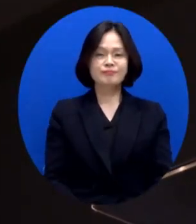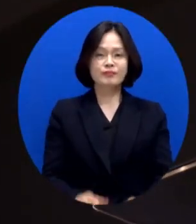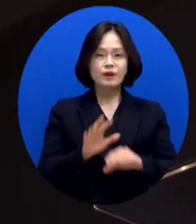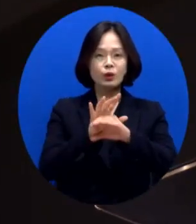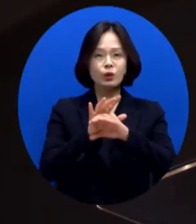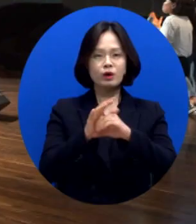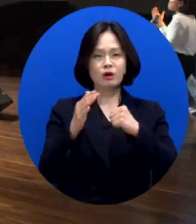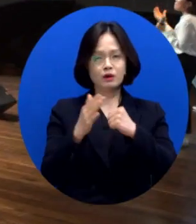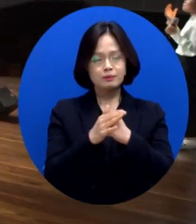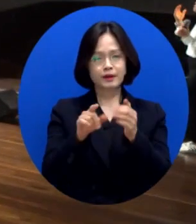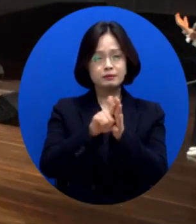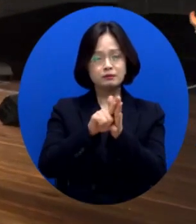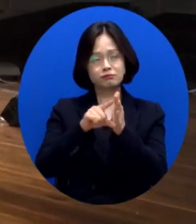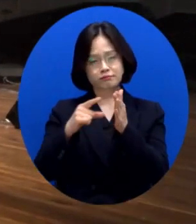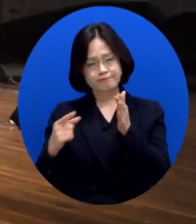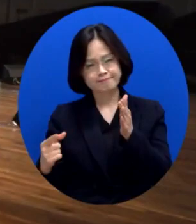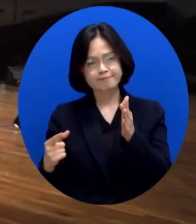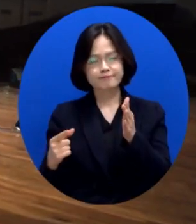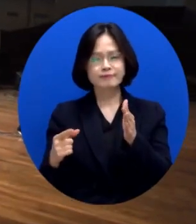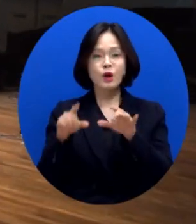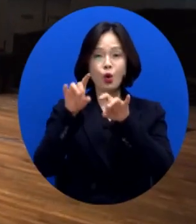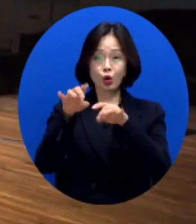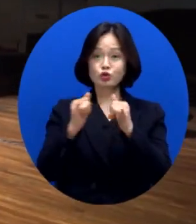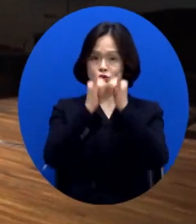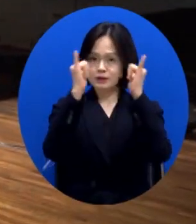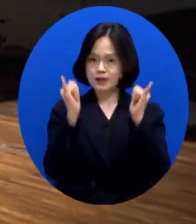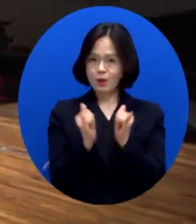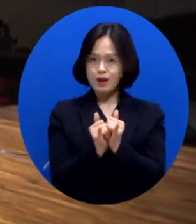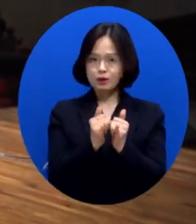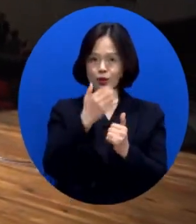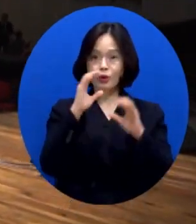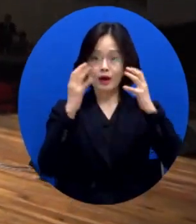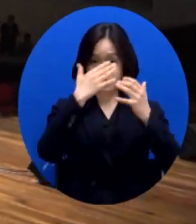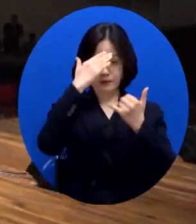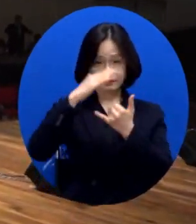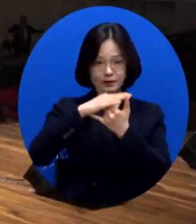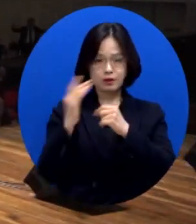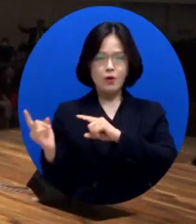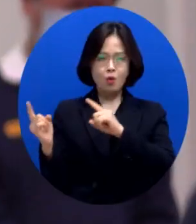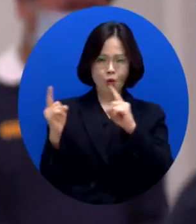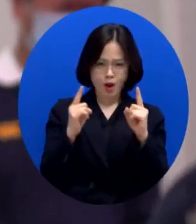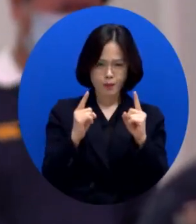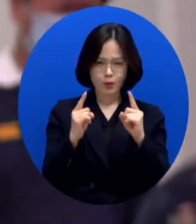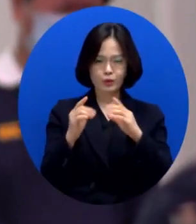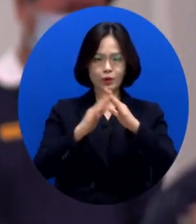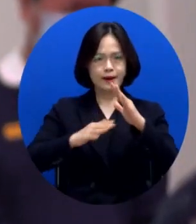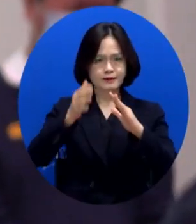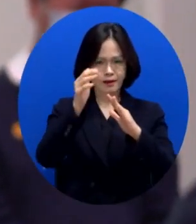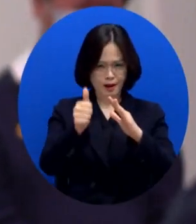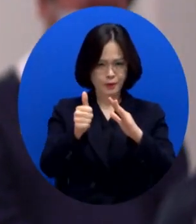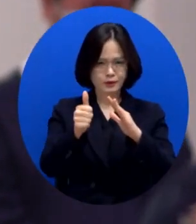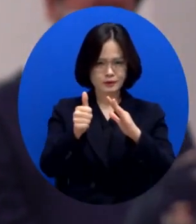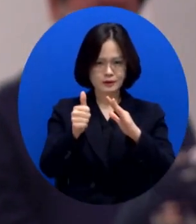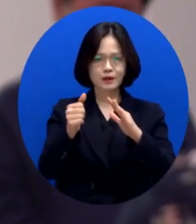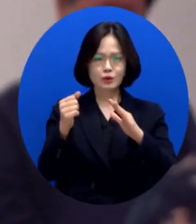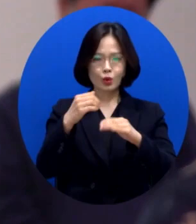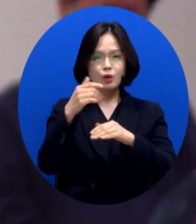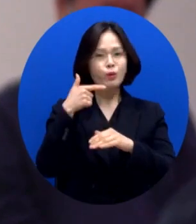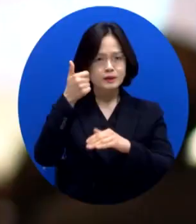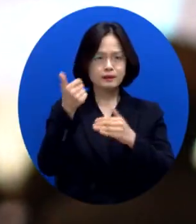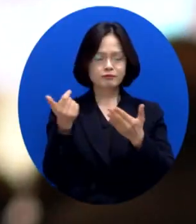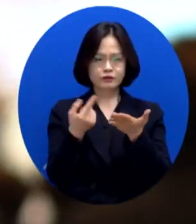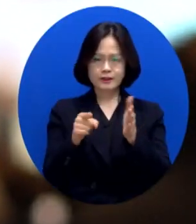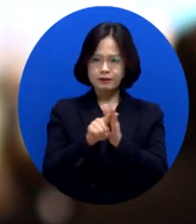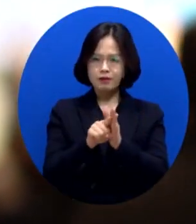호주 사회와 다음 세대의 신앙 회복, 가정의 아버지와 교회 사역자들을 위한 중보 기도를